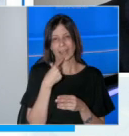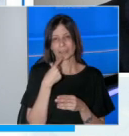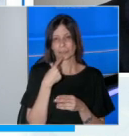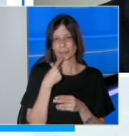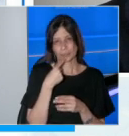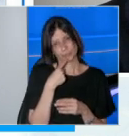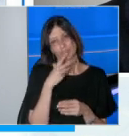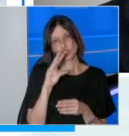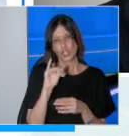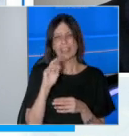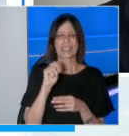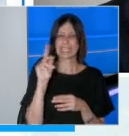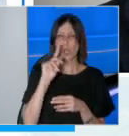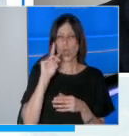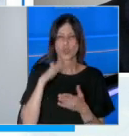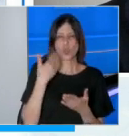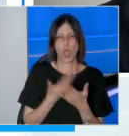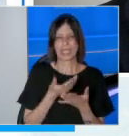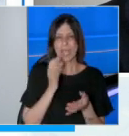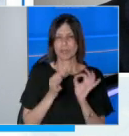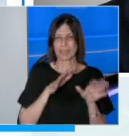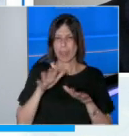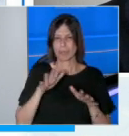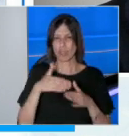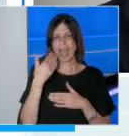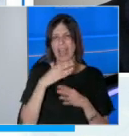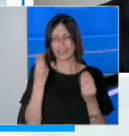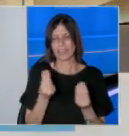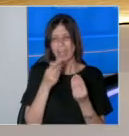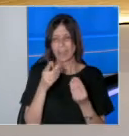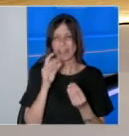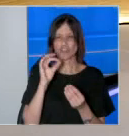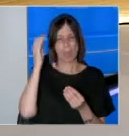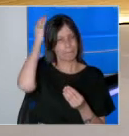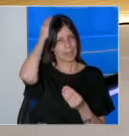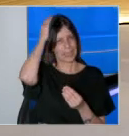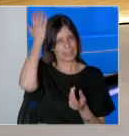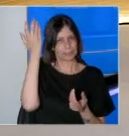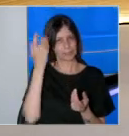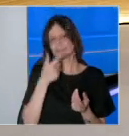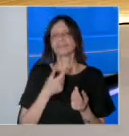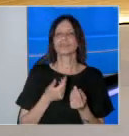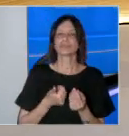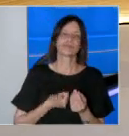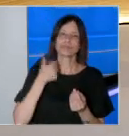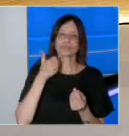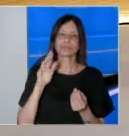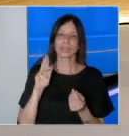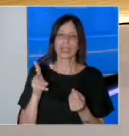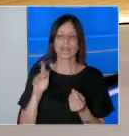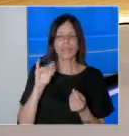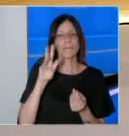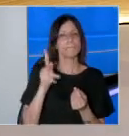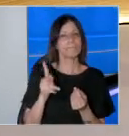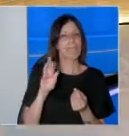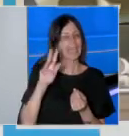ניצן לא יהיה יועץ המשפטי לממשלה לאחר הדברים הללו של נפתלי בנט. השר רפי פרץ, השר